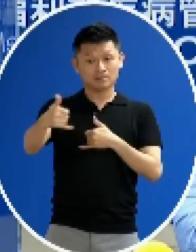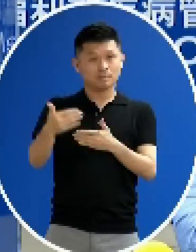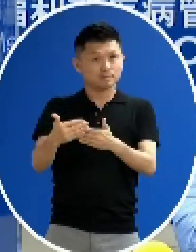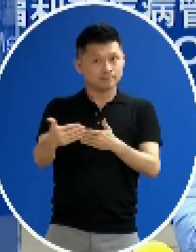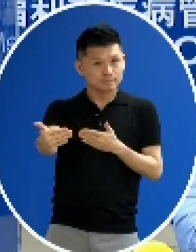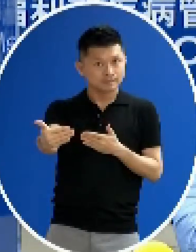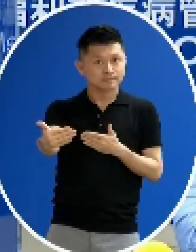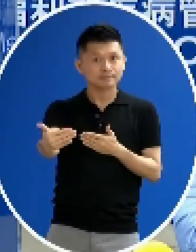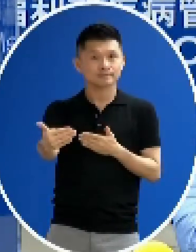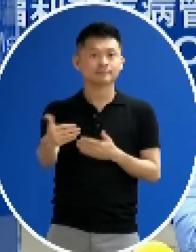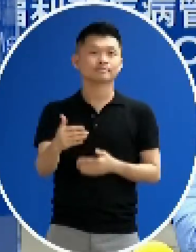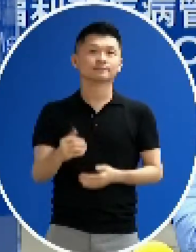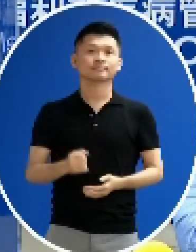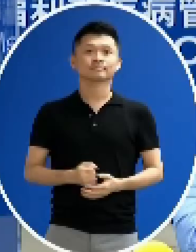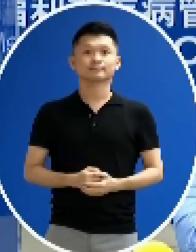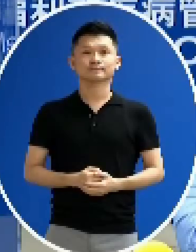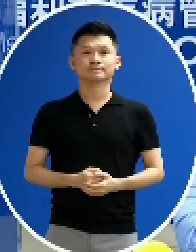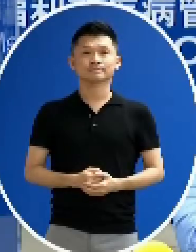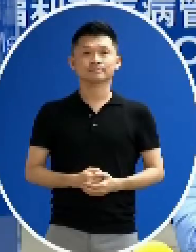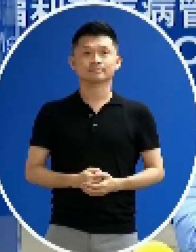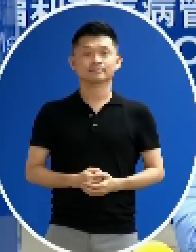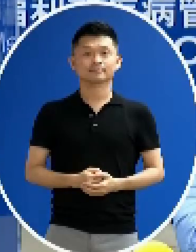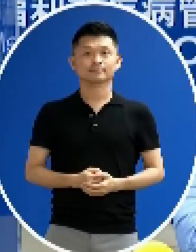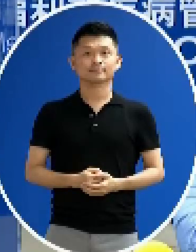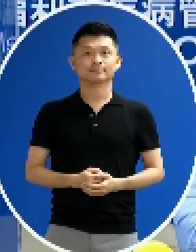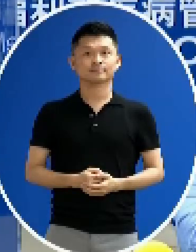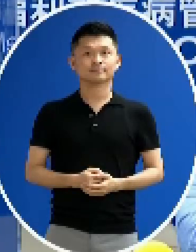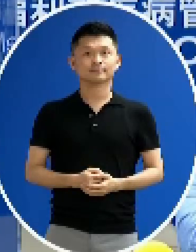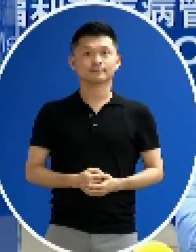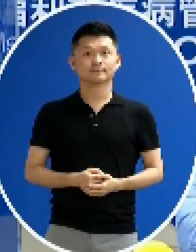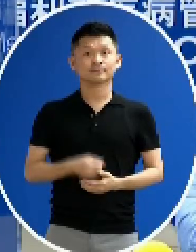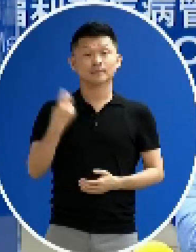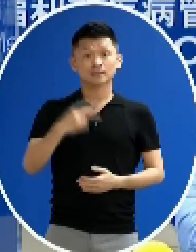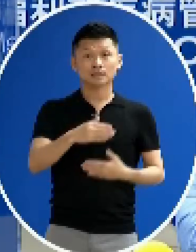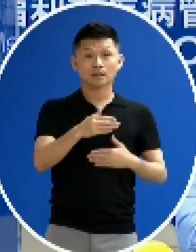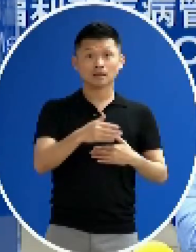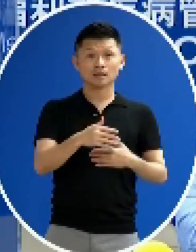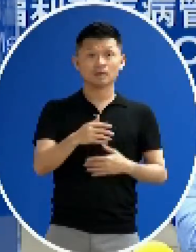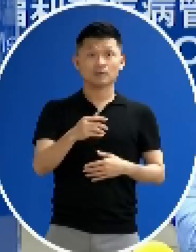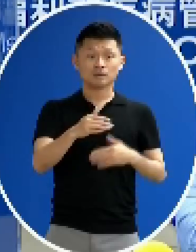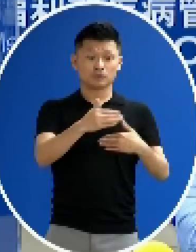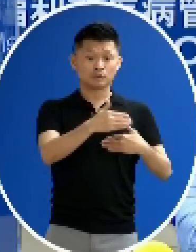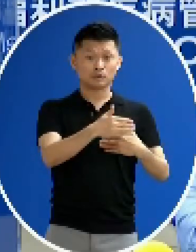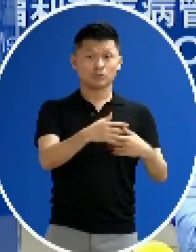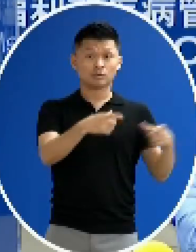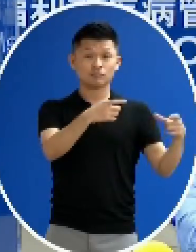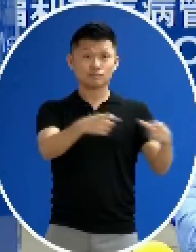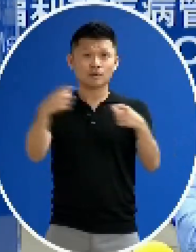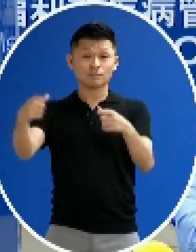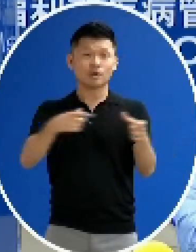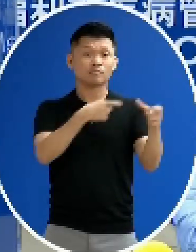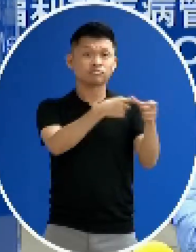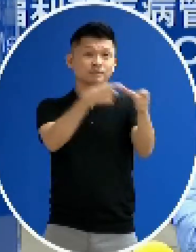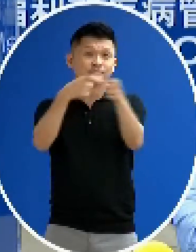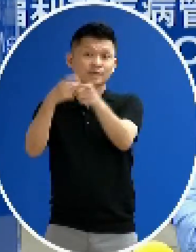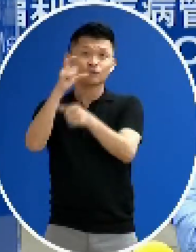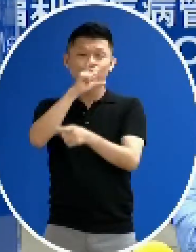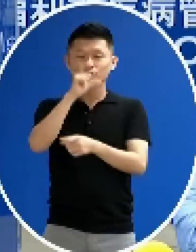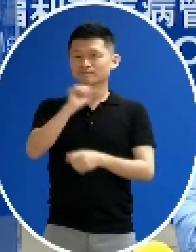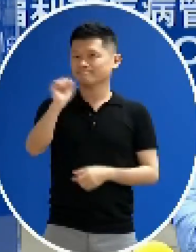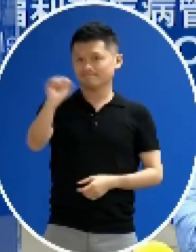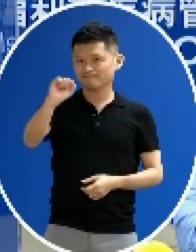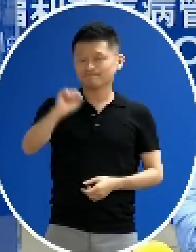离。好，那当然不能够哈换桌逐桌来敬酒哈，这些都在禁止之